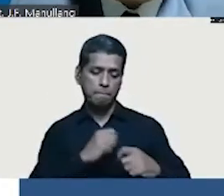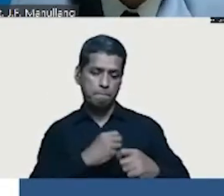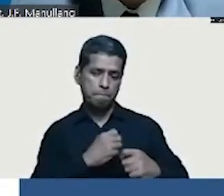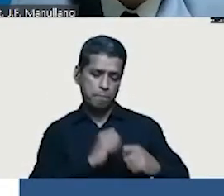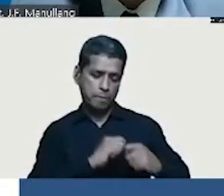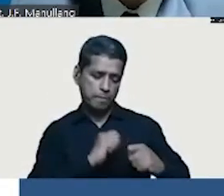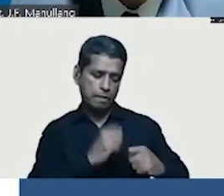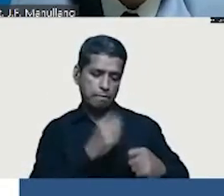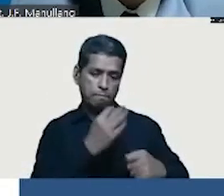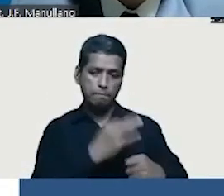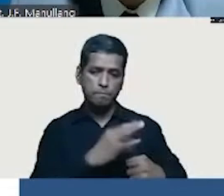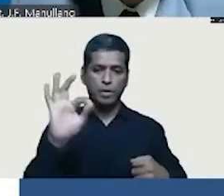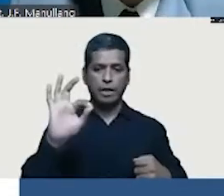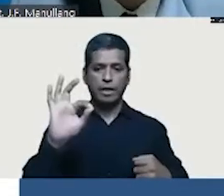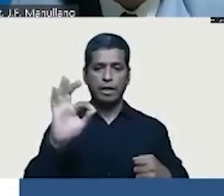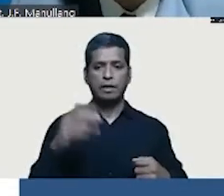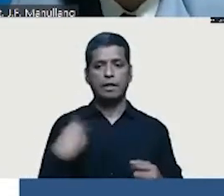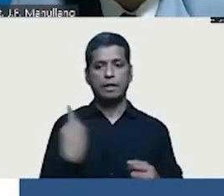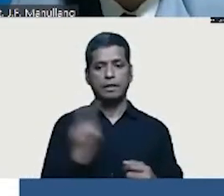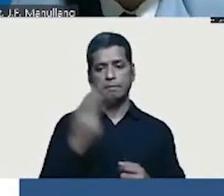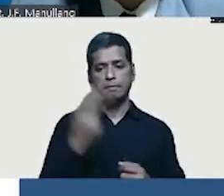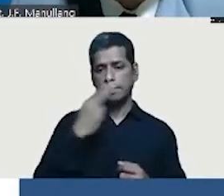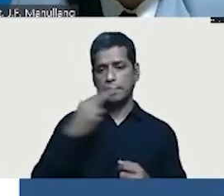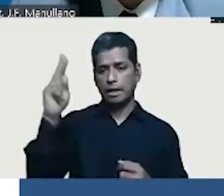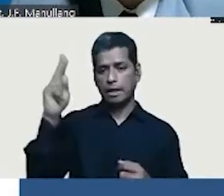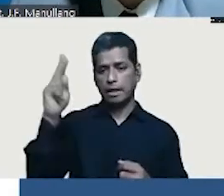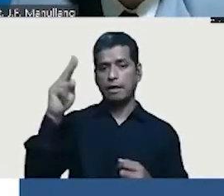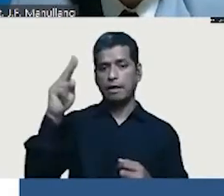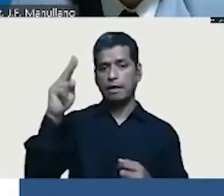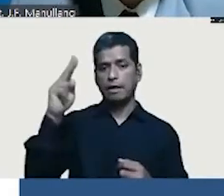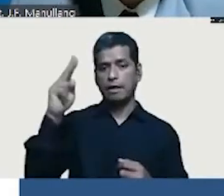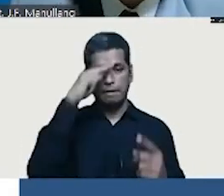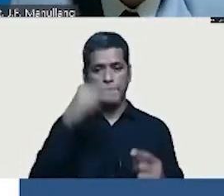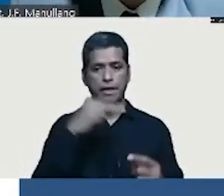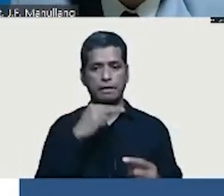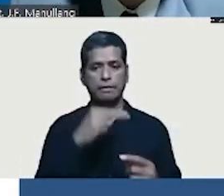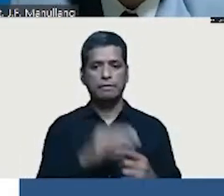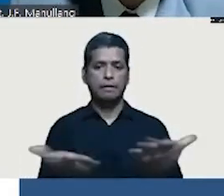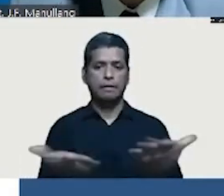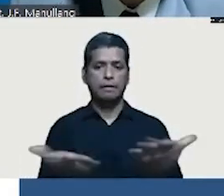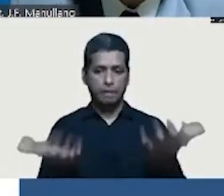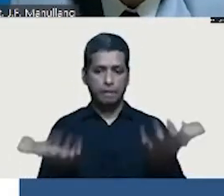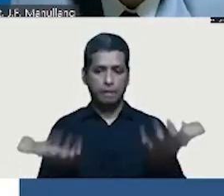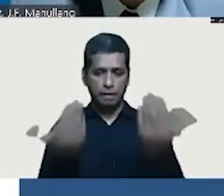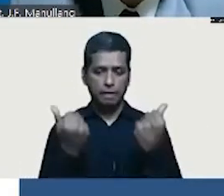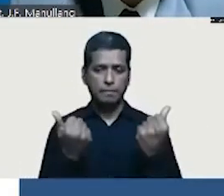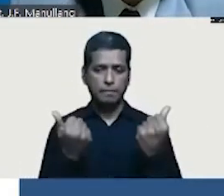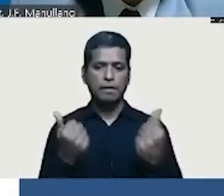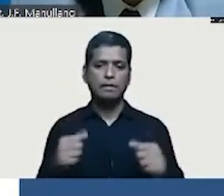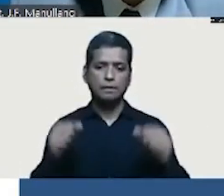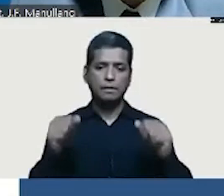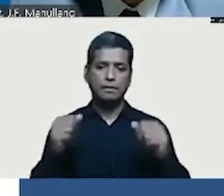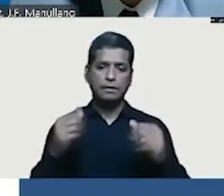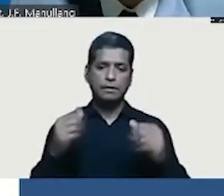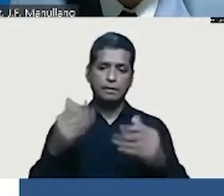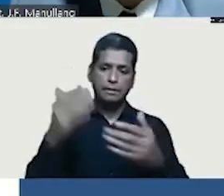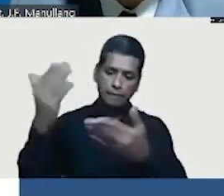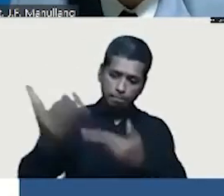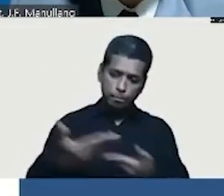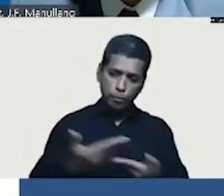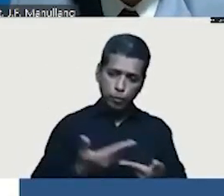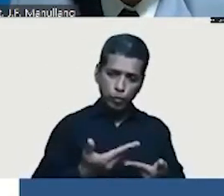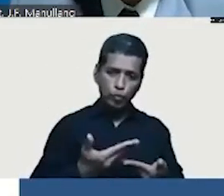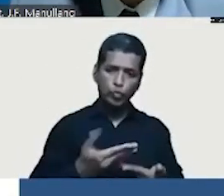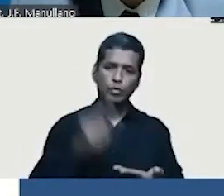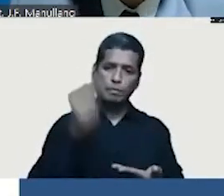agar kita percaya kepada nabi-nabinya dan marilah kita sambut kebenaran-mu Tuhan itu Maha Tahu